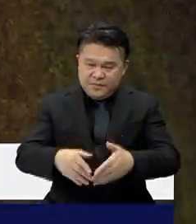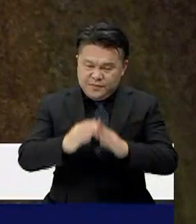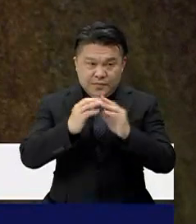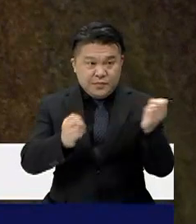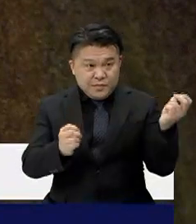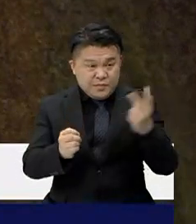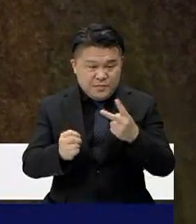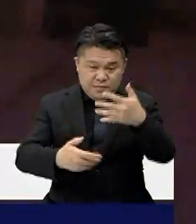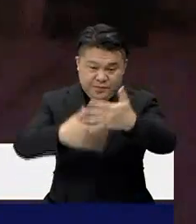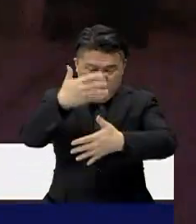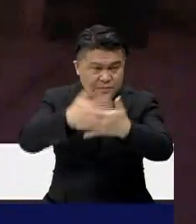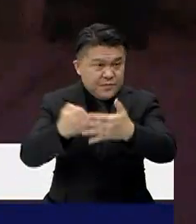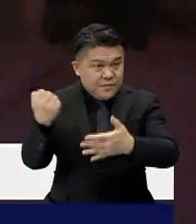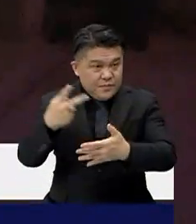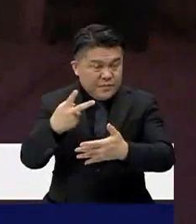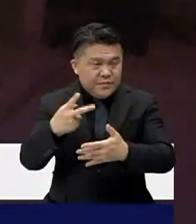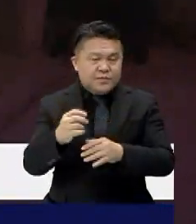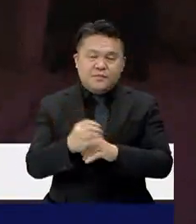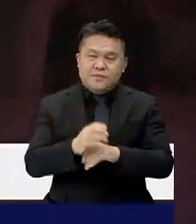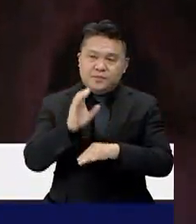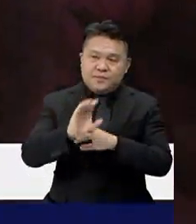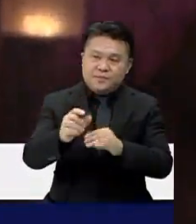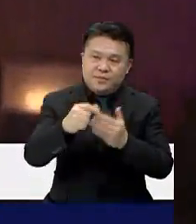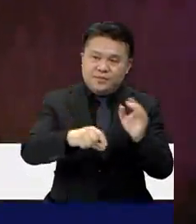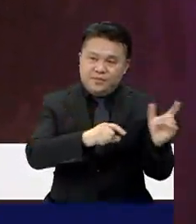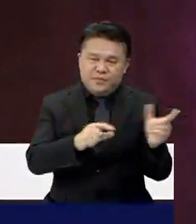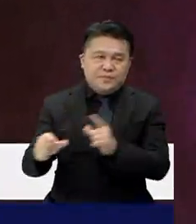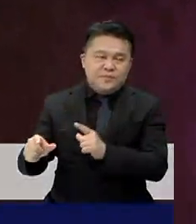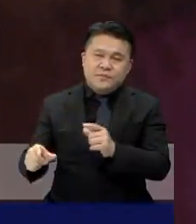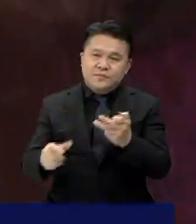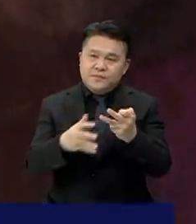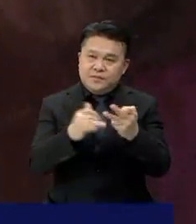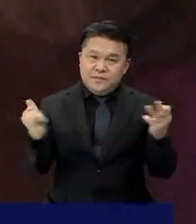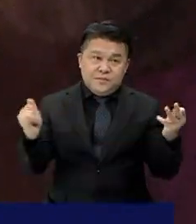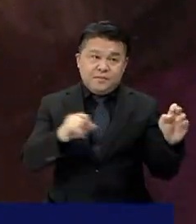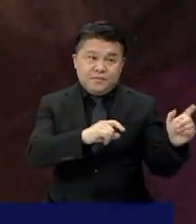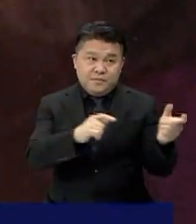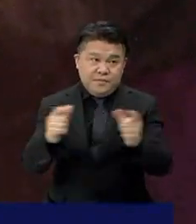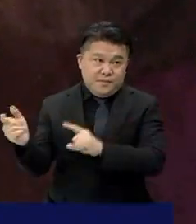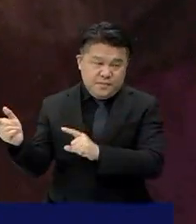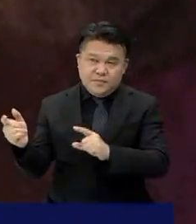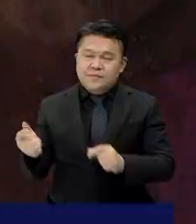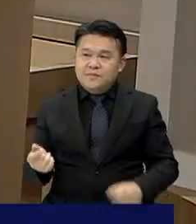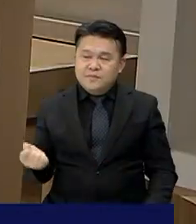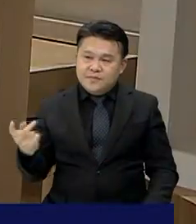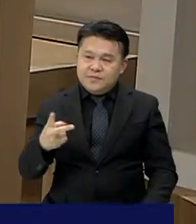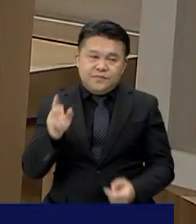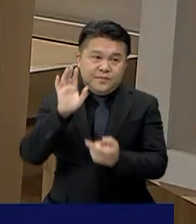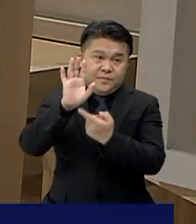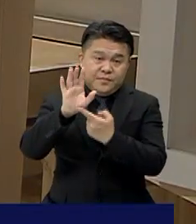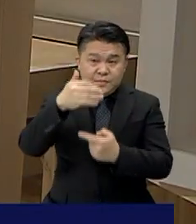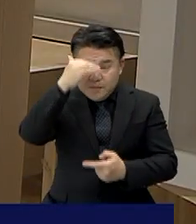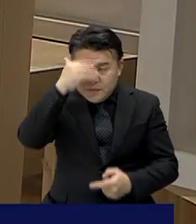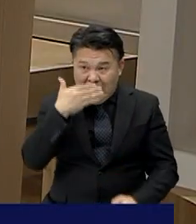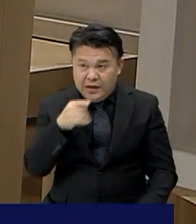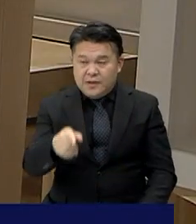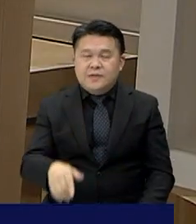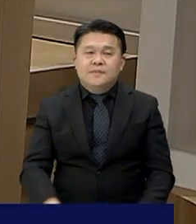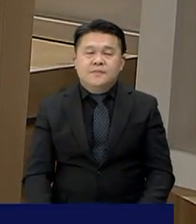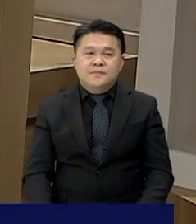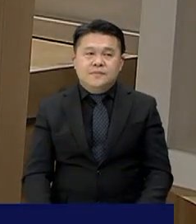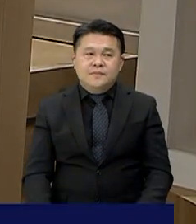물론 멀티미디어와 디지털 콘텐츠 등 13명의 다양한 장르의 작가와 작품을 만날 수 있게